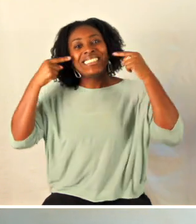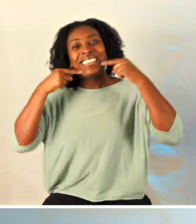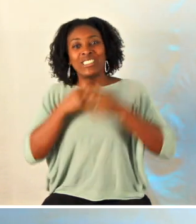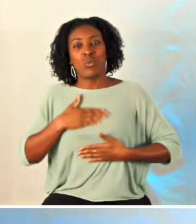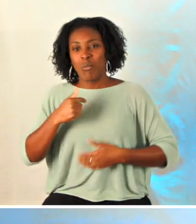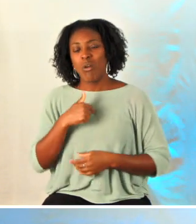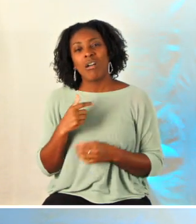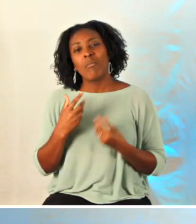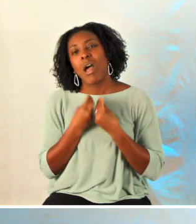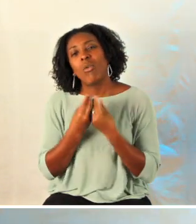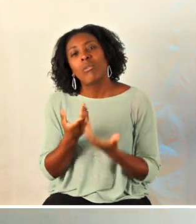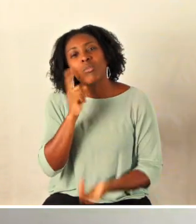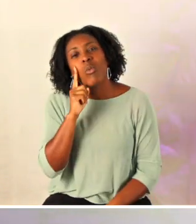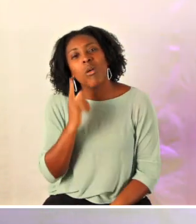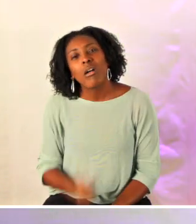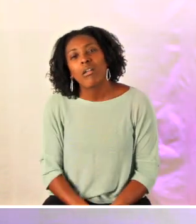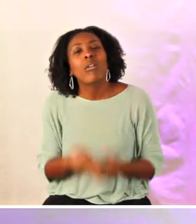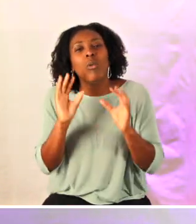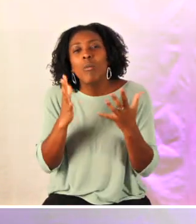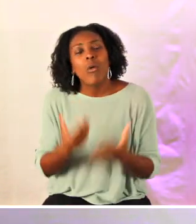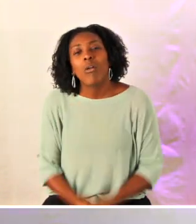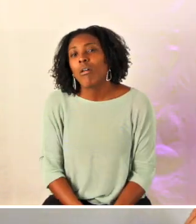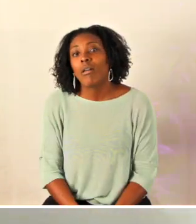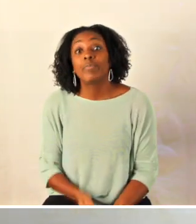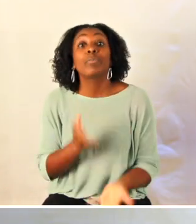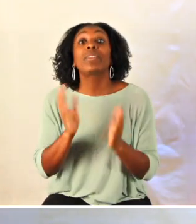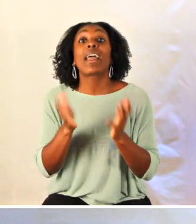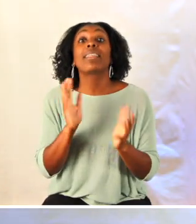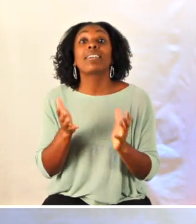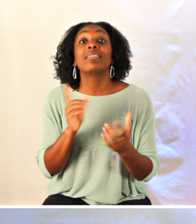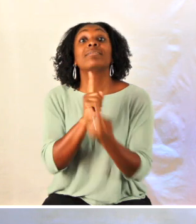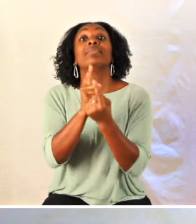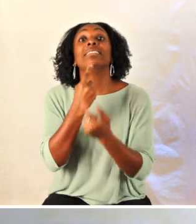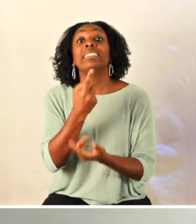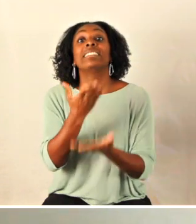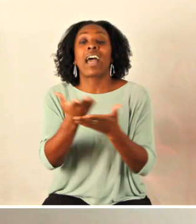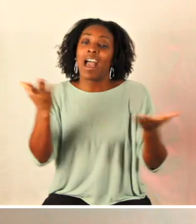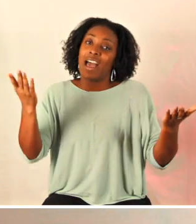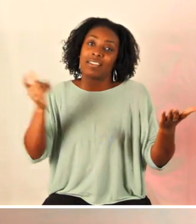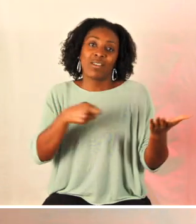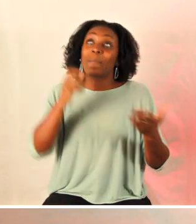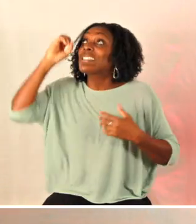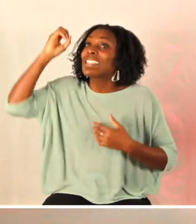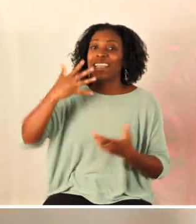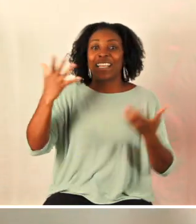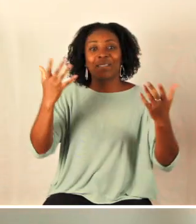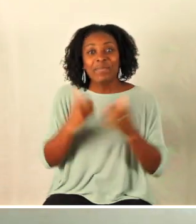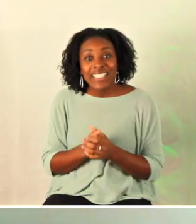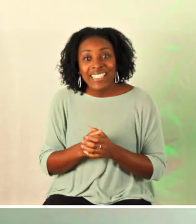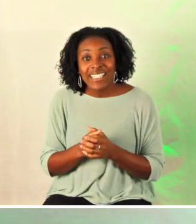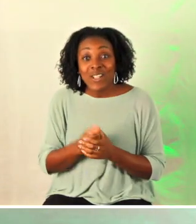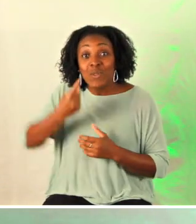j'y suis pas. Comment ça se fait? Mais ça c'est l'œuvre du Saint-Esprit, nous sommes la lumière du monde. L'Église